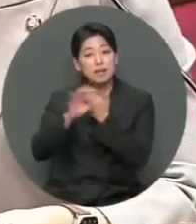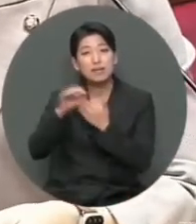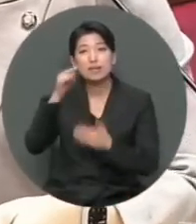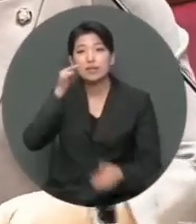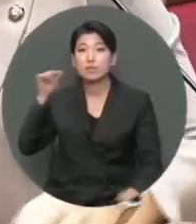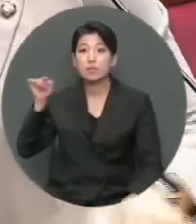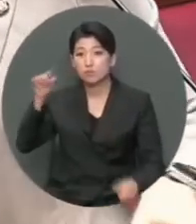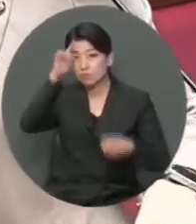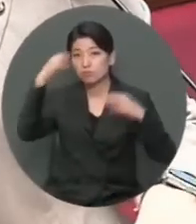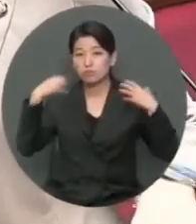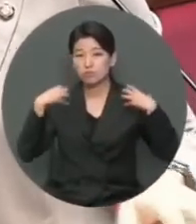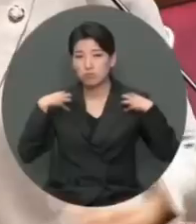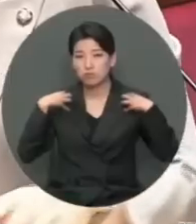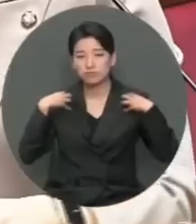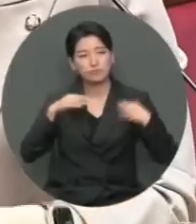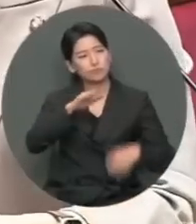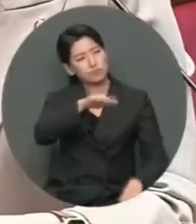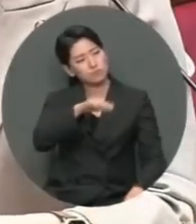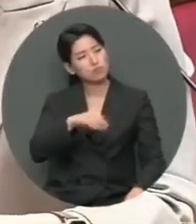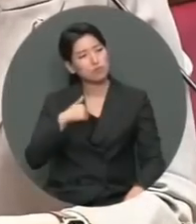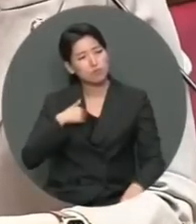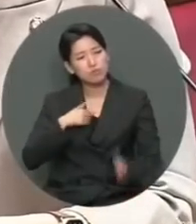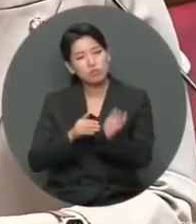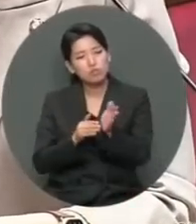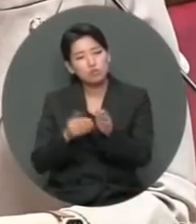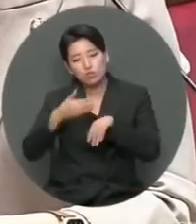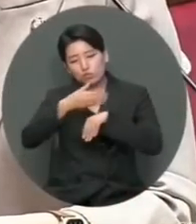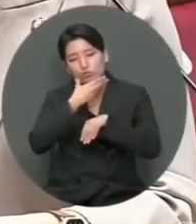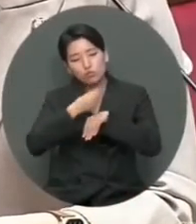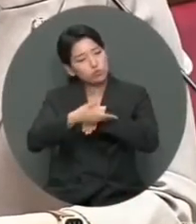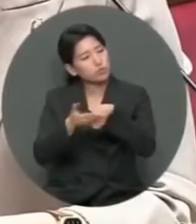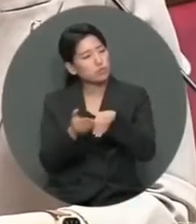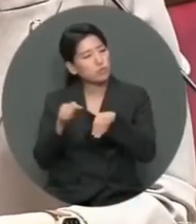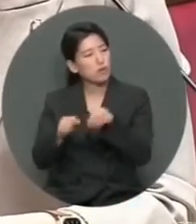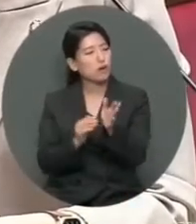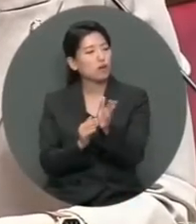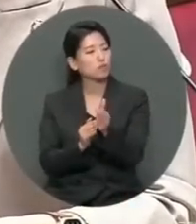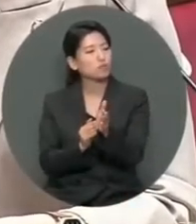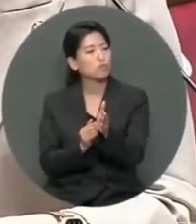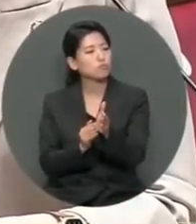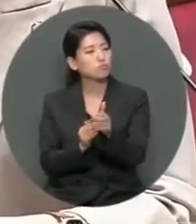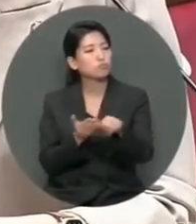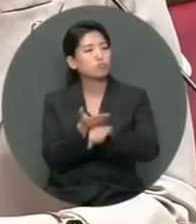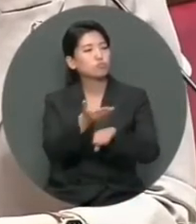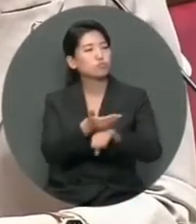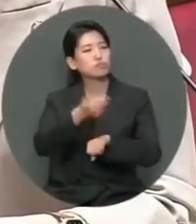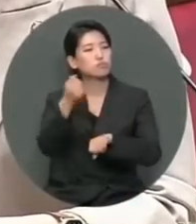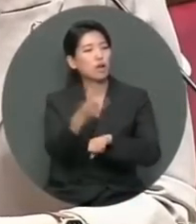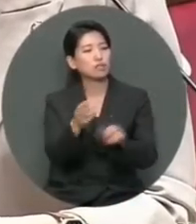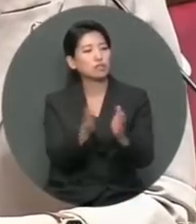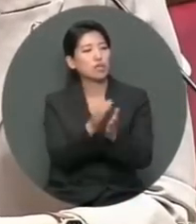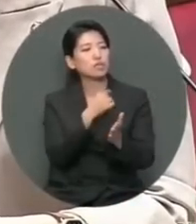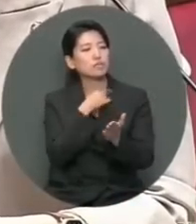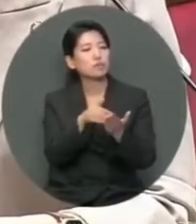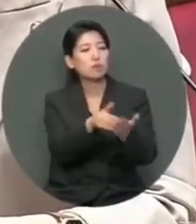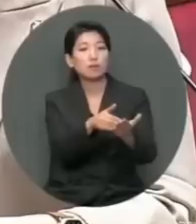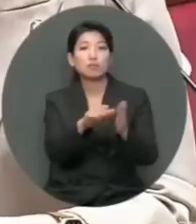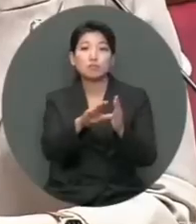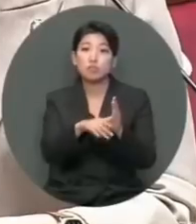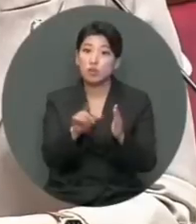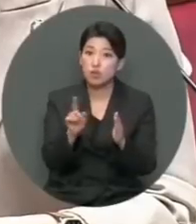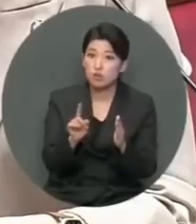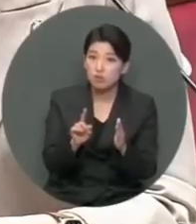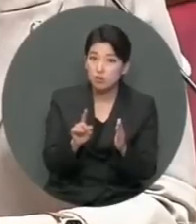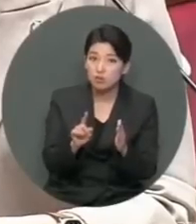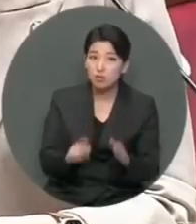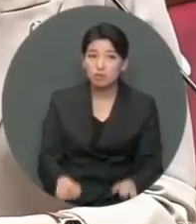일본 정부가 한국 정부 이거 철폐해라. 그러면은 절대 안 된다 이렇게 답변하게 됩니까? 그 전략은